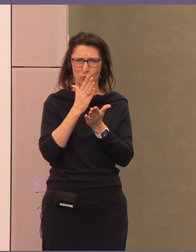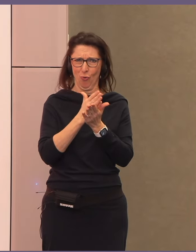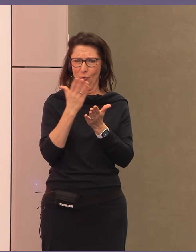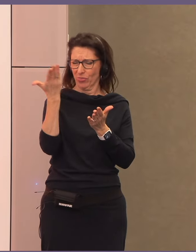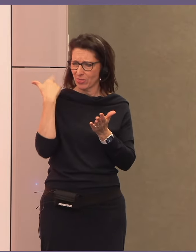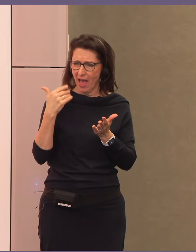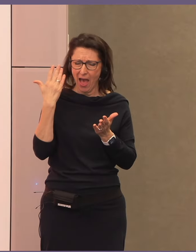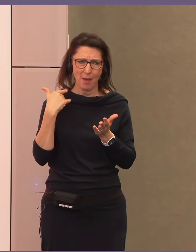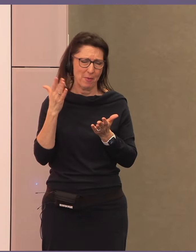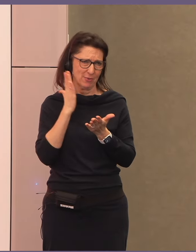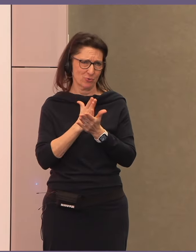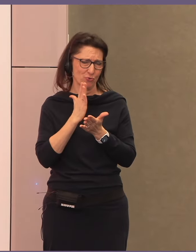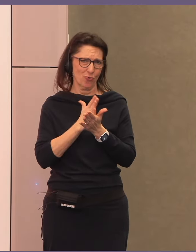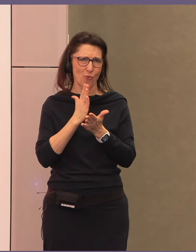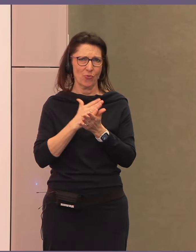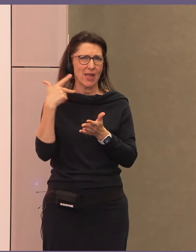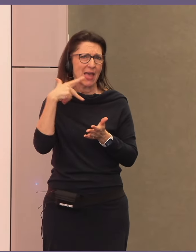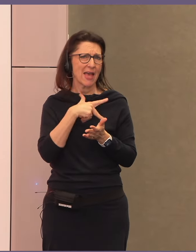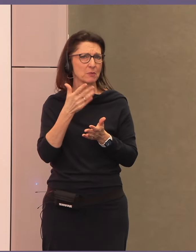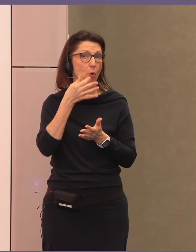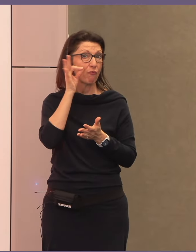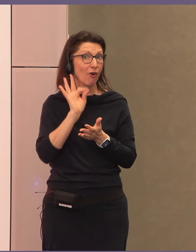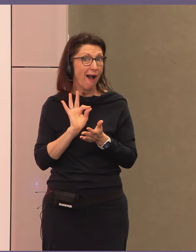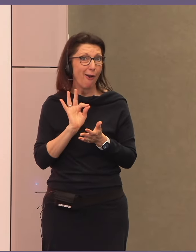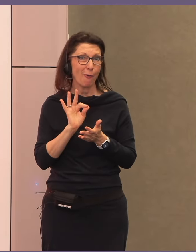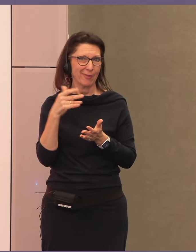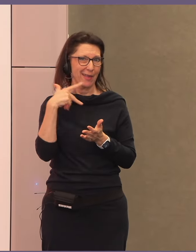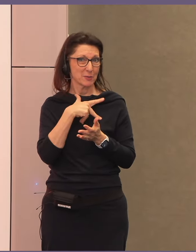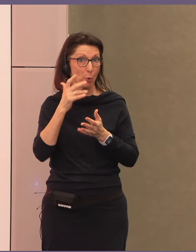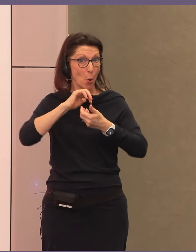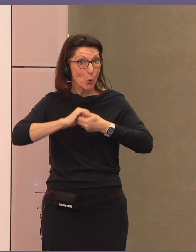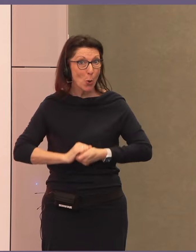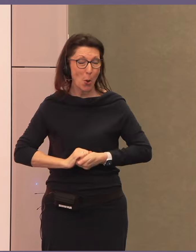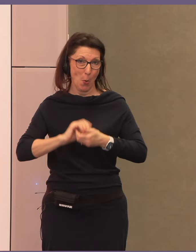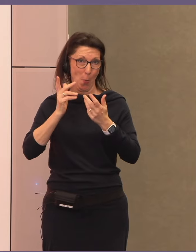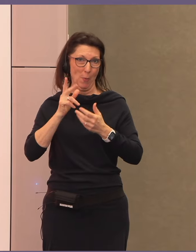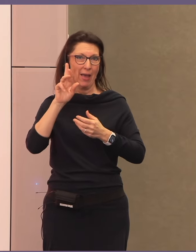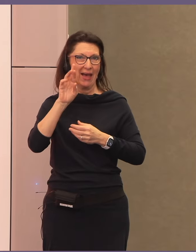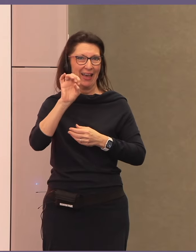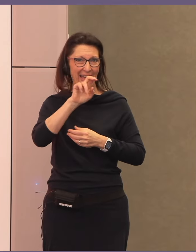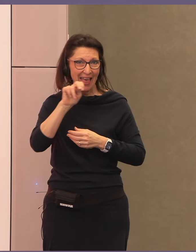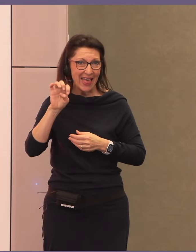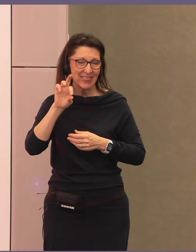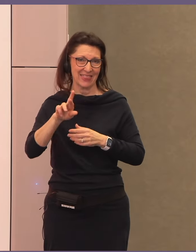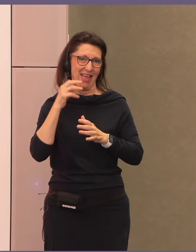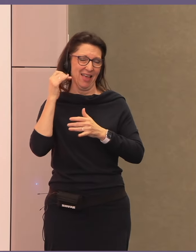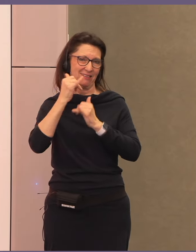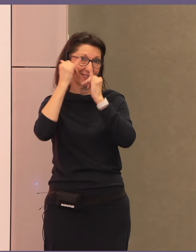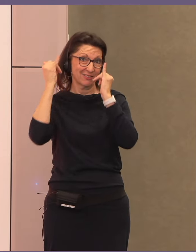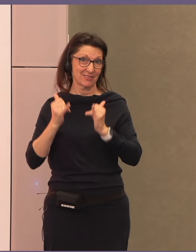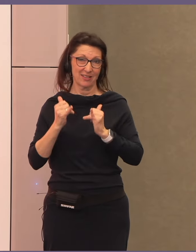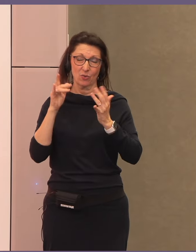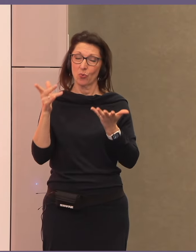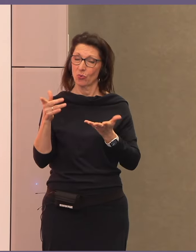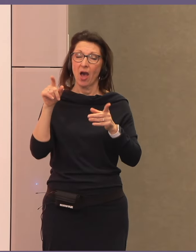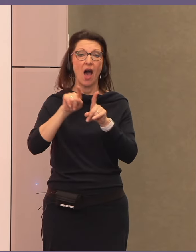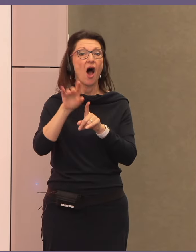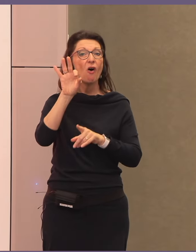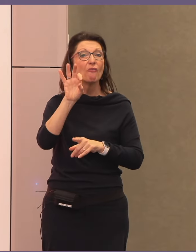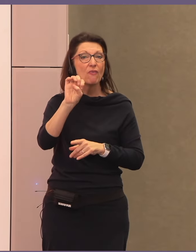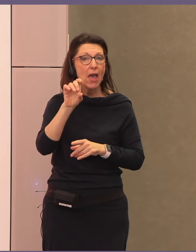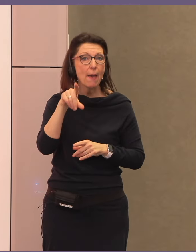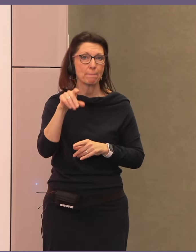abgesendet wurde von den SPÖ-Frauen, vom SPÖ-Club, vom Renninstitut, auch von der FEBS, es hat sich immer auch als überparteilicher